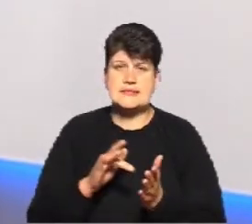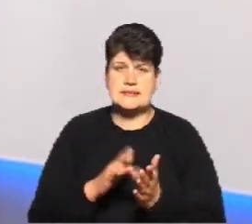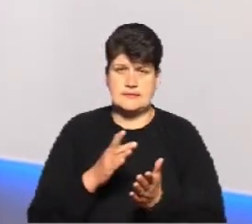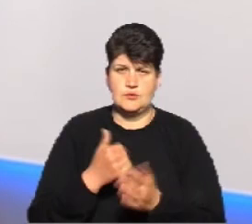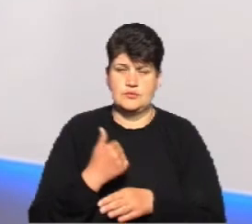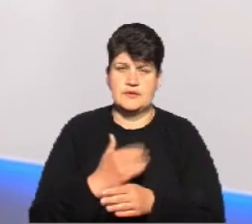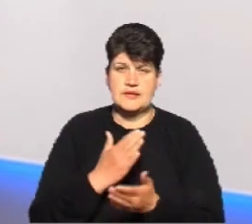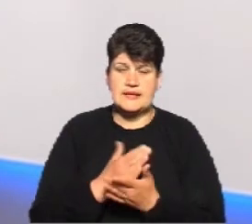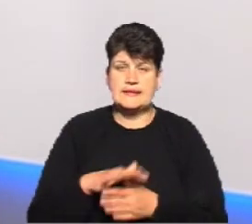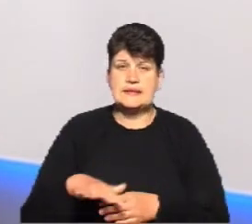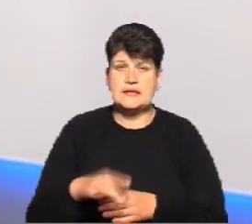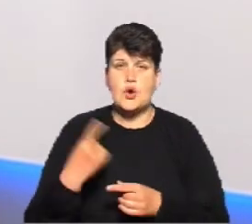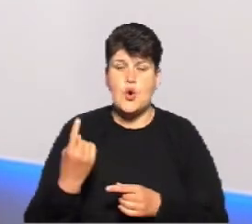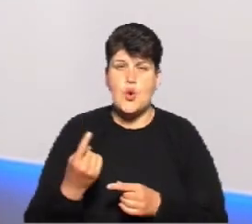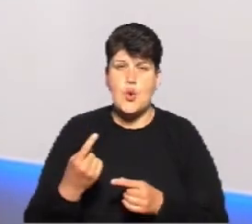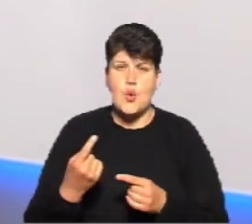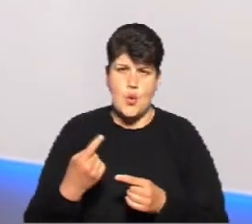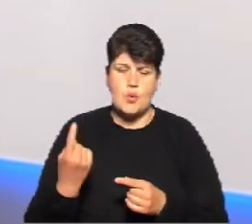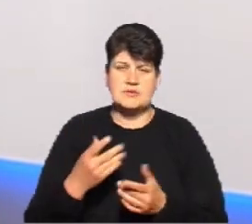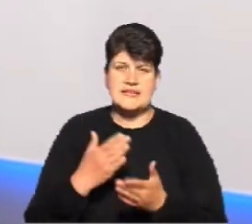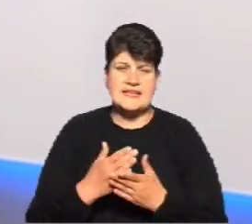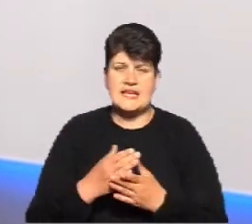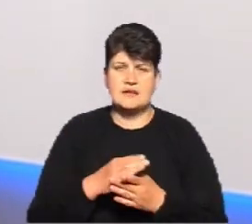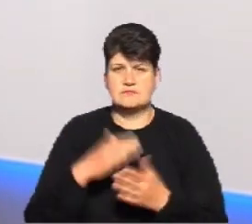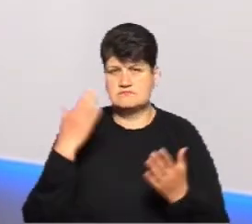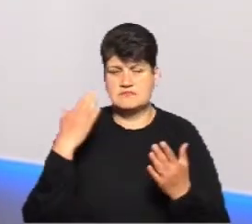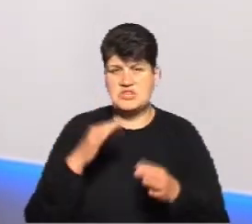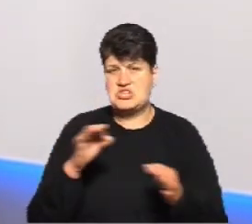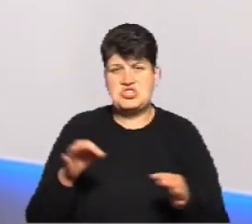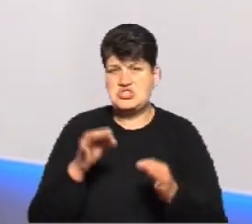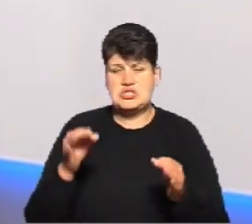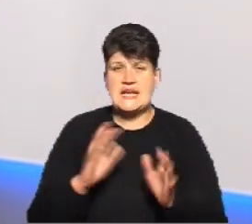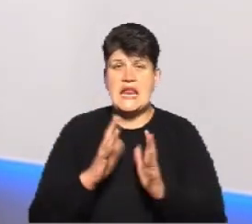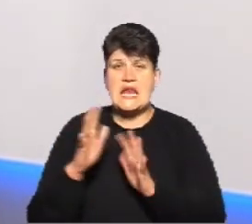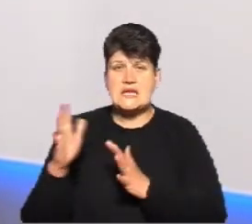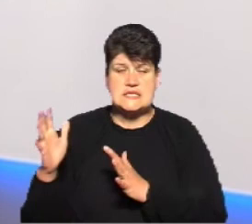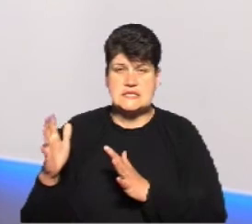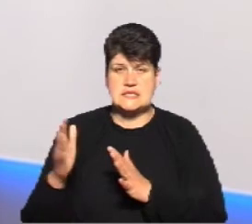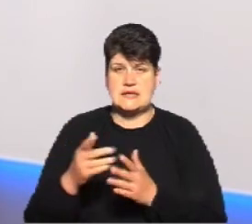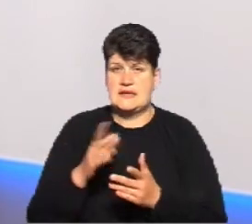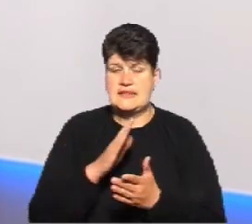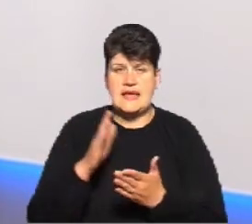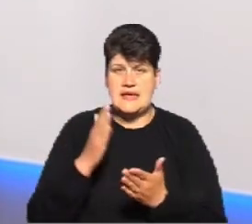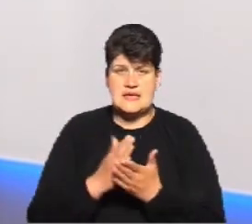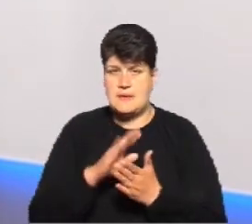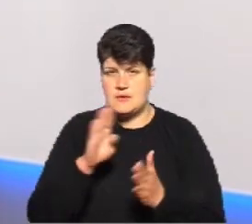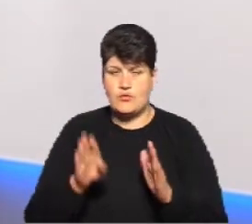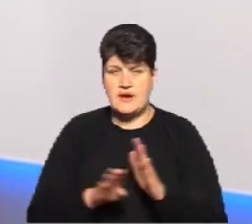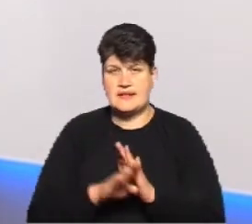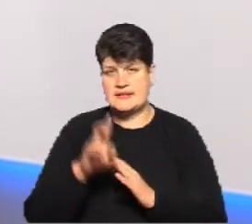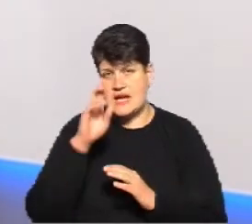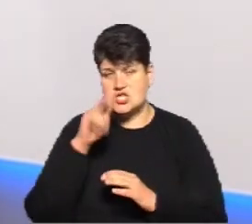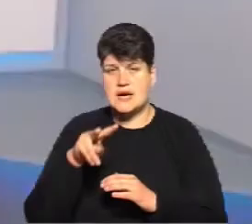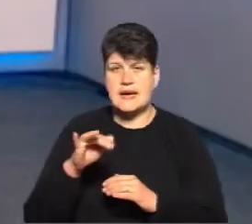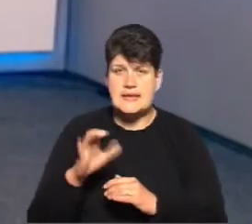області є нічийні ліси, так звані от колишні колгоспні, які, власне, не є навіть підпорядкувані компанії Держлісагентств. Не знаю, наскільки це актуально